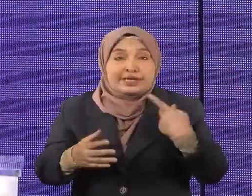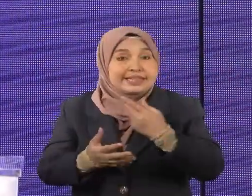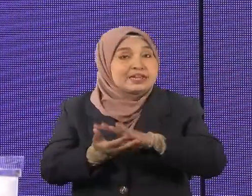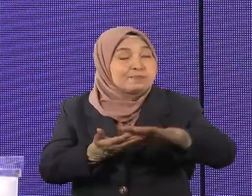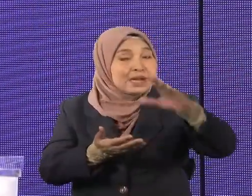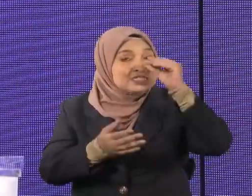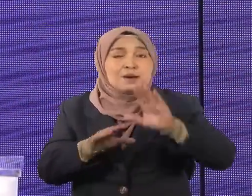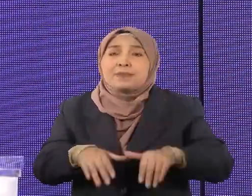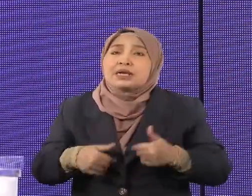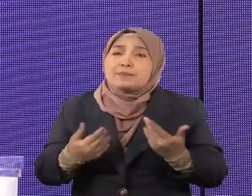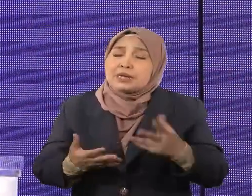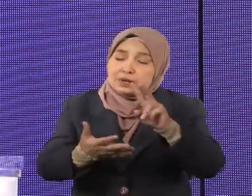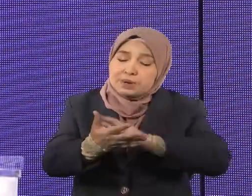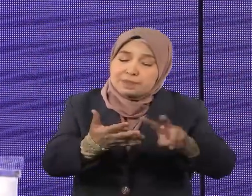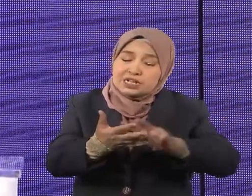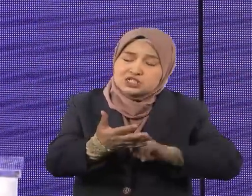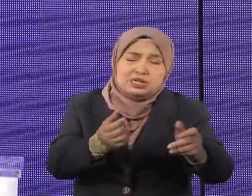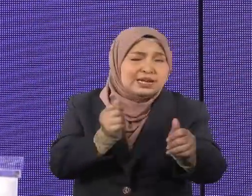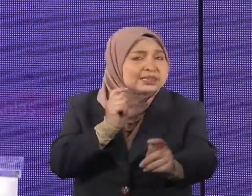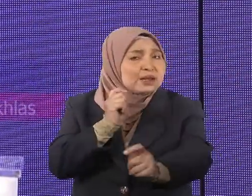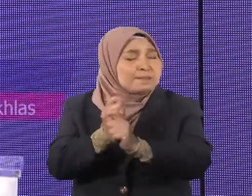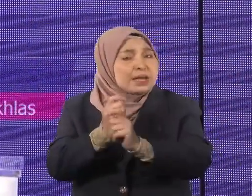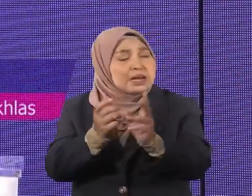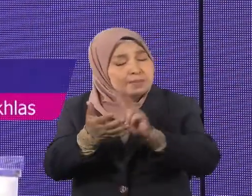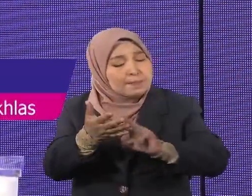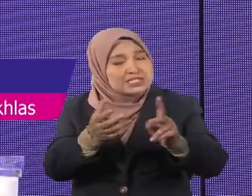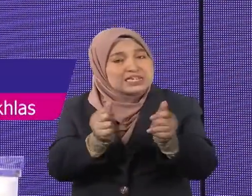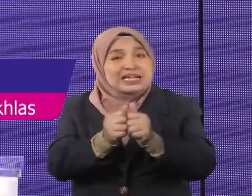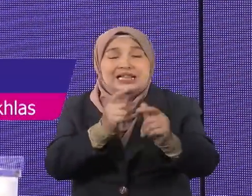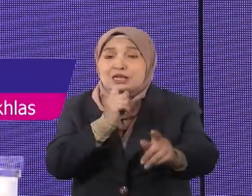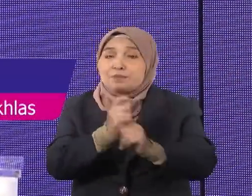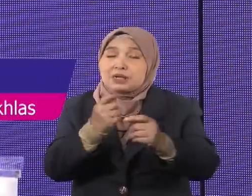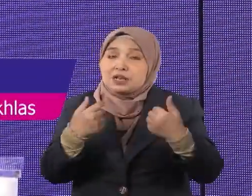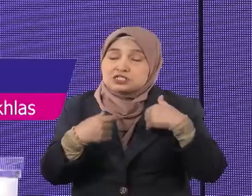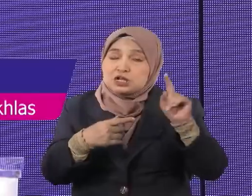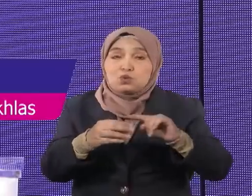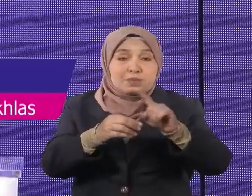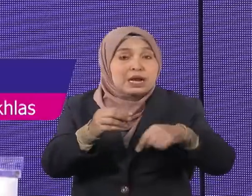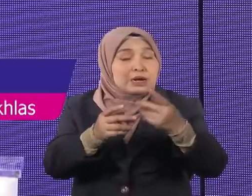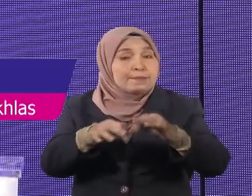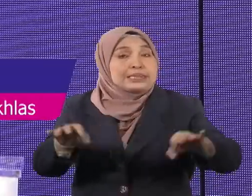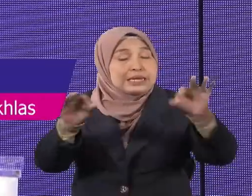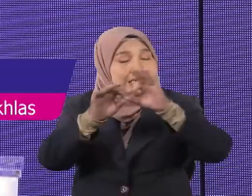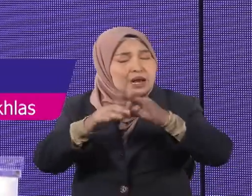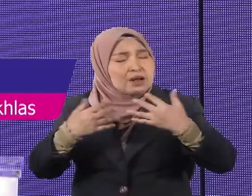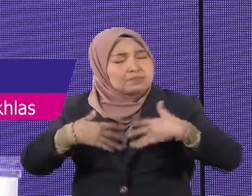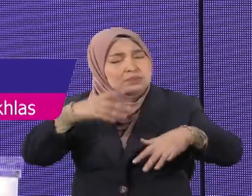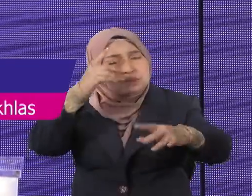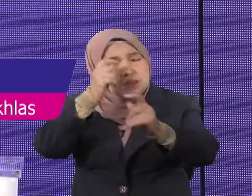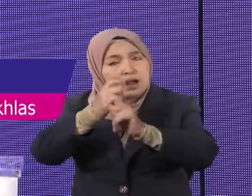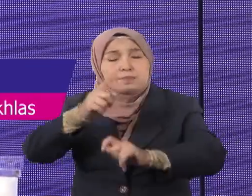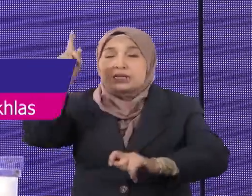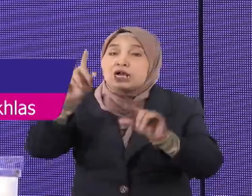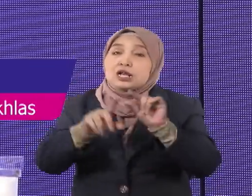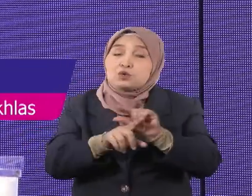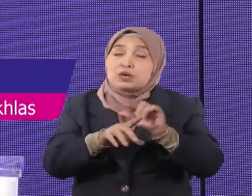belajar bagaimana membaca dengan tepat Ustaznya. Dan membaca dengan tepat ini adalah satu perkara penting dalam taqwa Ustaznya. Perkataan yang